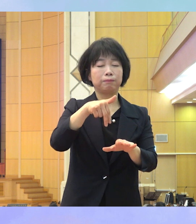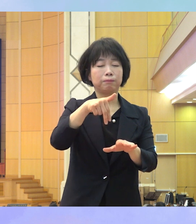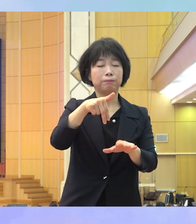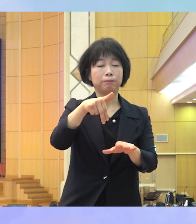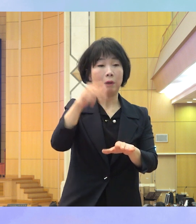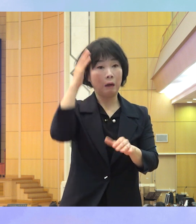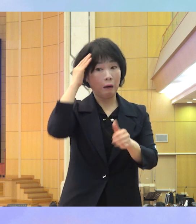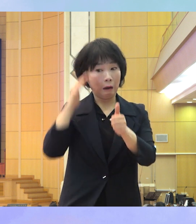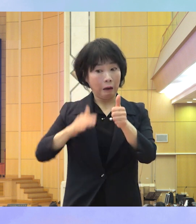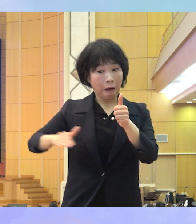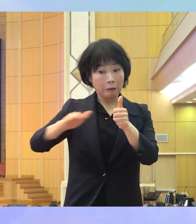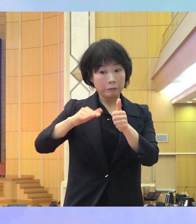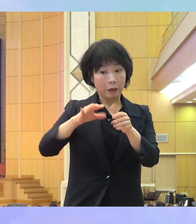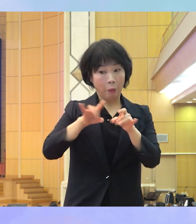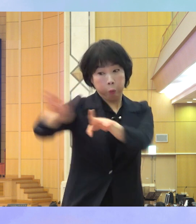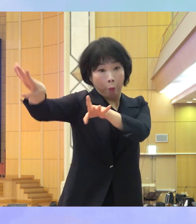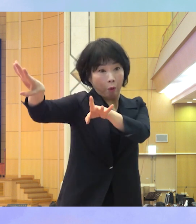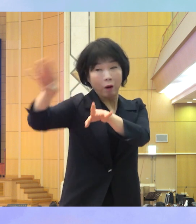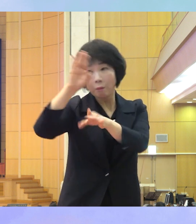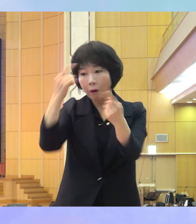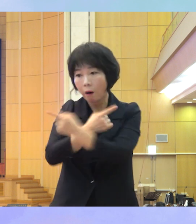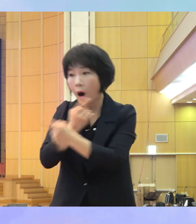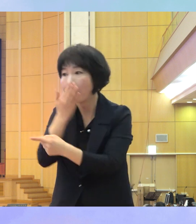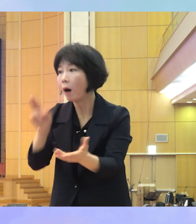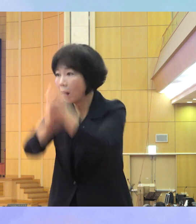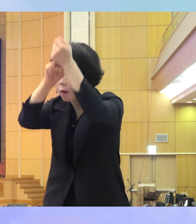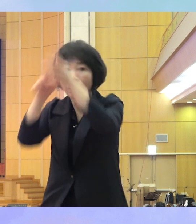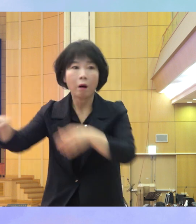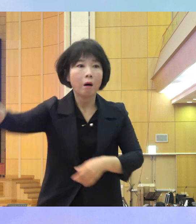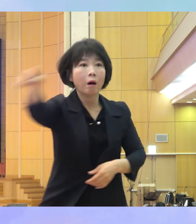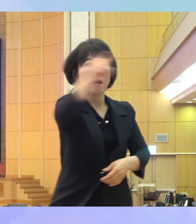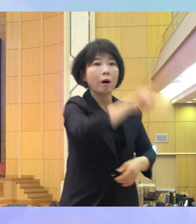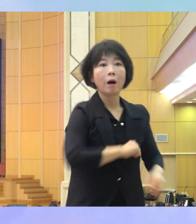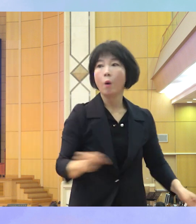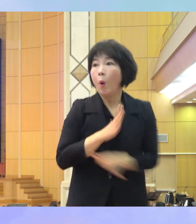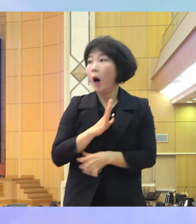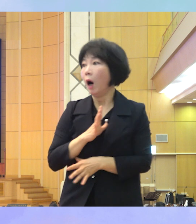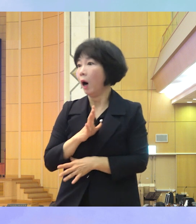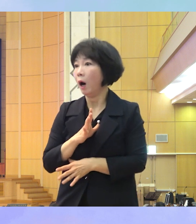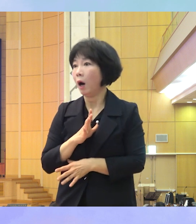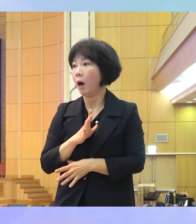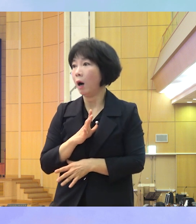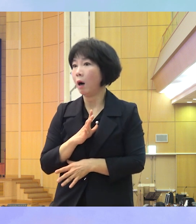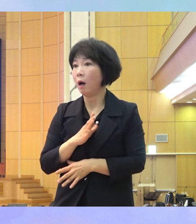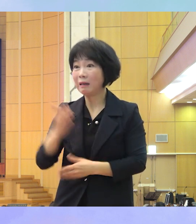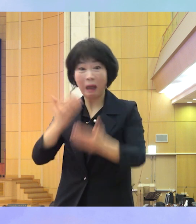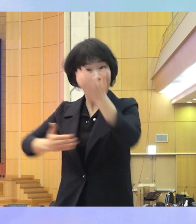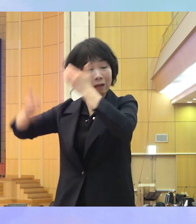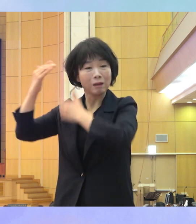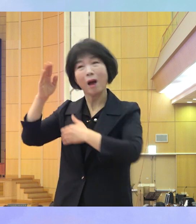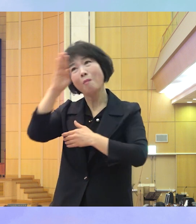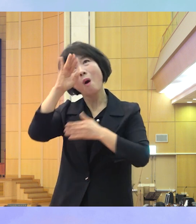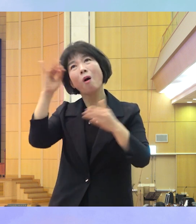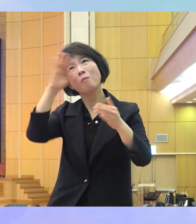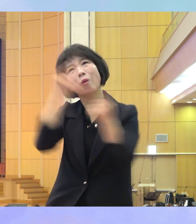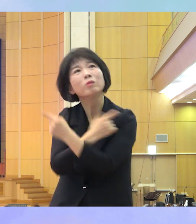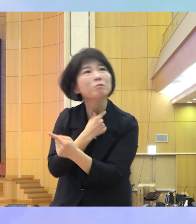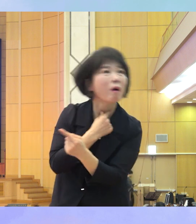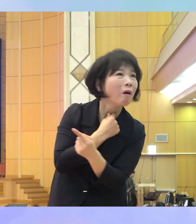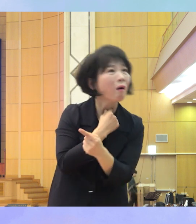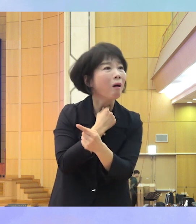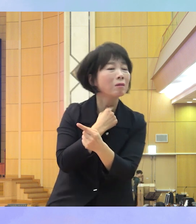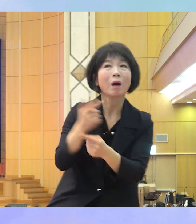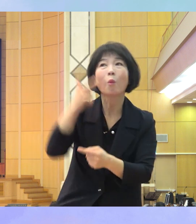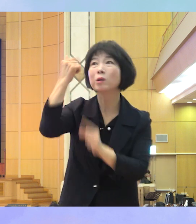싶지만 얼마나 사람들이 많고 그런지 그냥 기회가 오질 않아, 찾지를 못해, 만날 수가